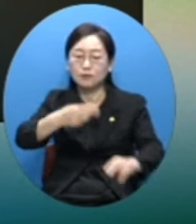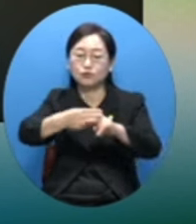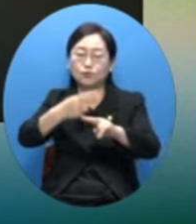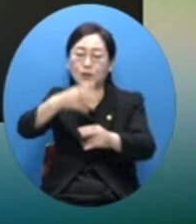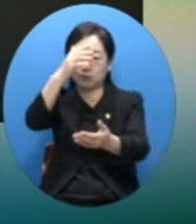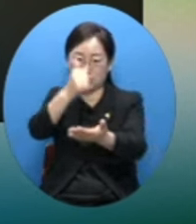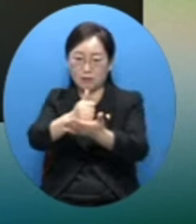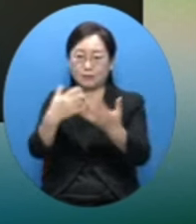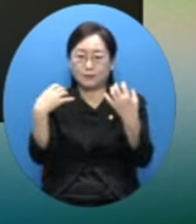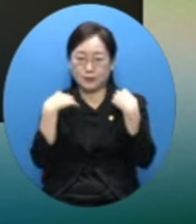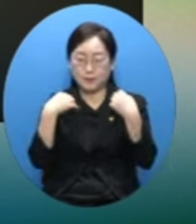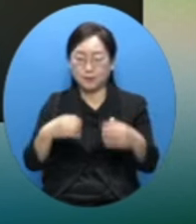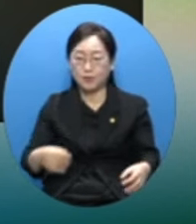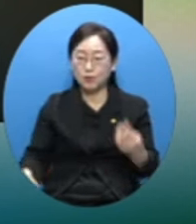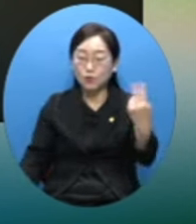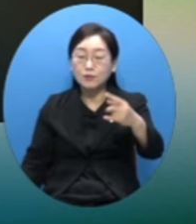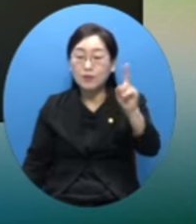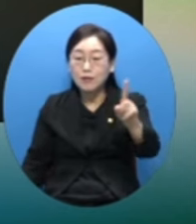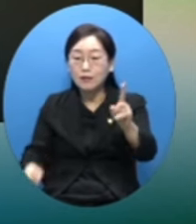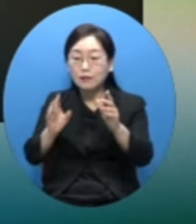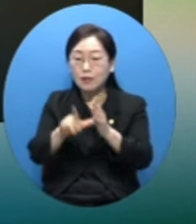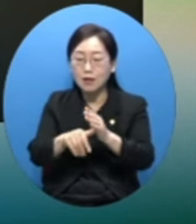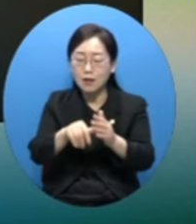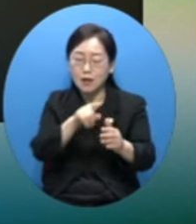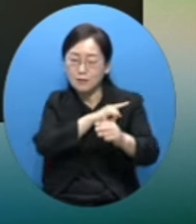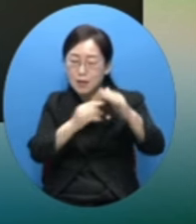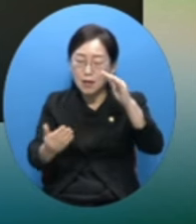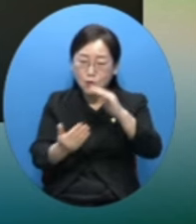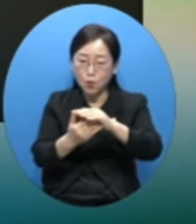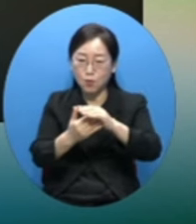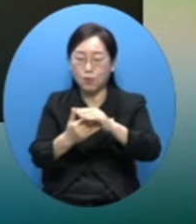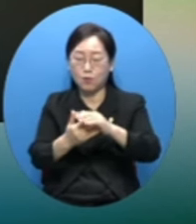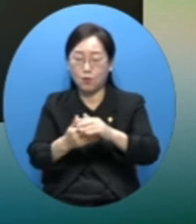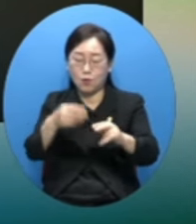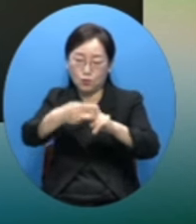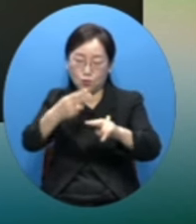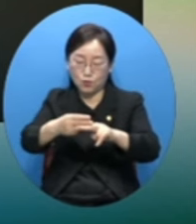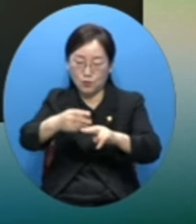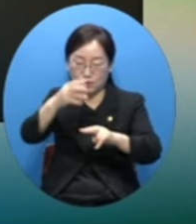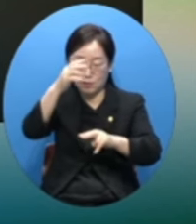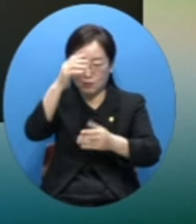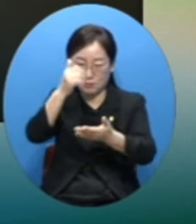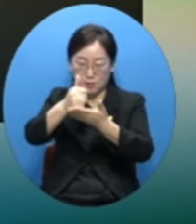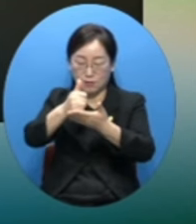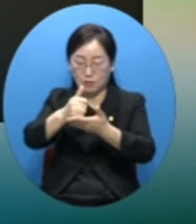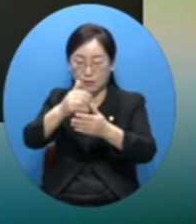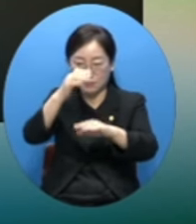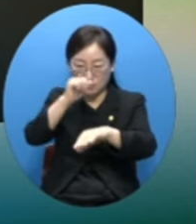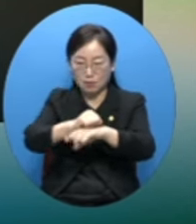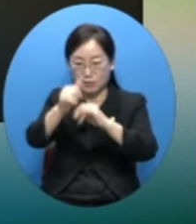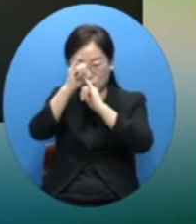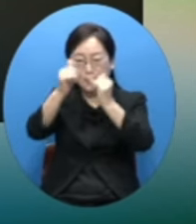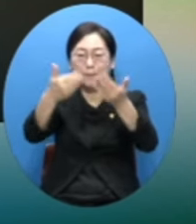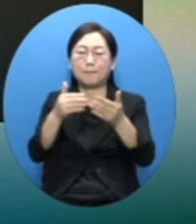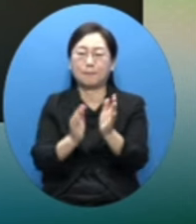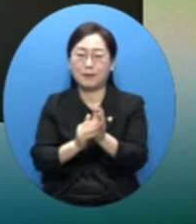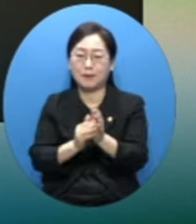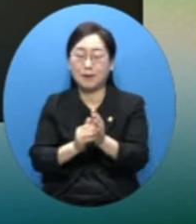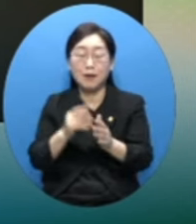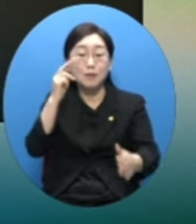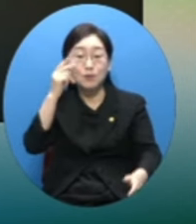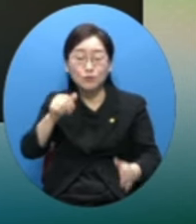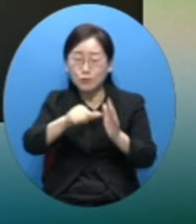테이스팅 협회 선정 2001년 최고의 요리사상을 수상받았고, 그리고 마침내 미국의 저